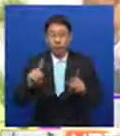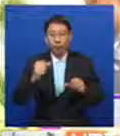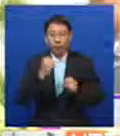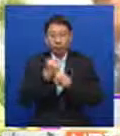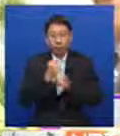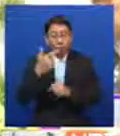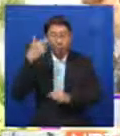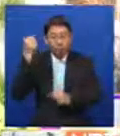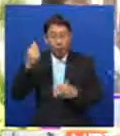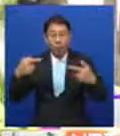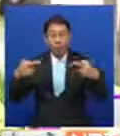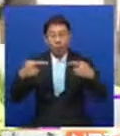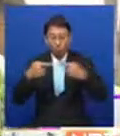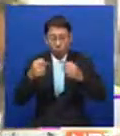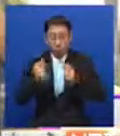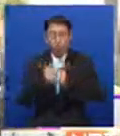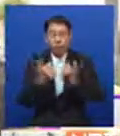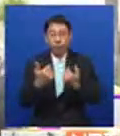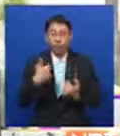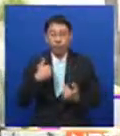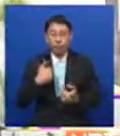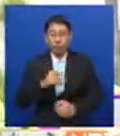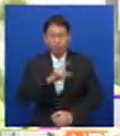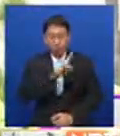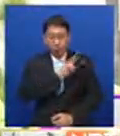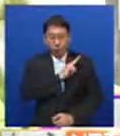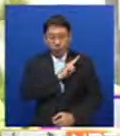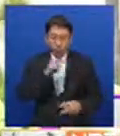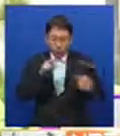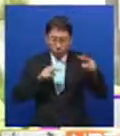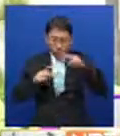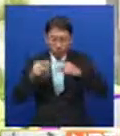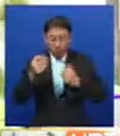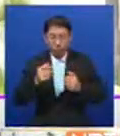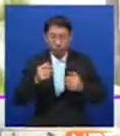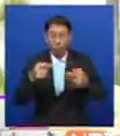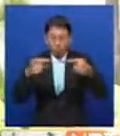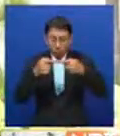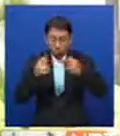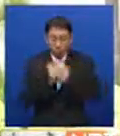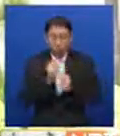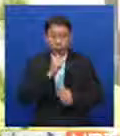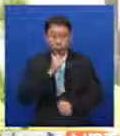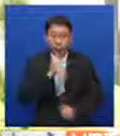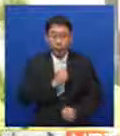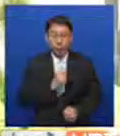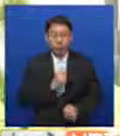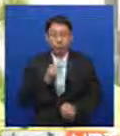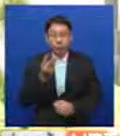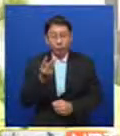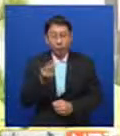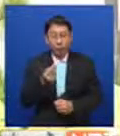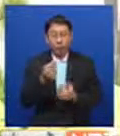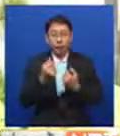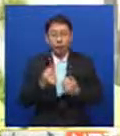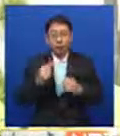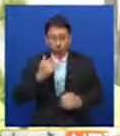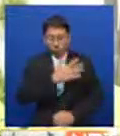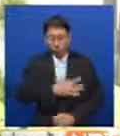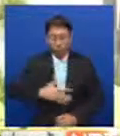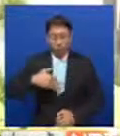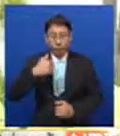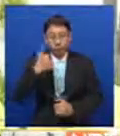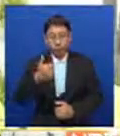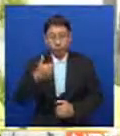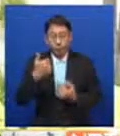ยใช้ดุลยพินิจส่วนตัวพิจารณาทั้งเรื่องความเหมาะสมอายุสุขภาพซึ่งช่วงที่จะมีการปรับน่าจะอยู่ในช่